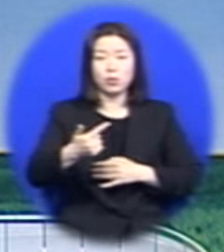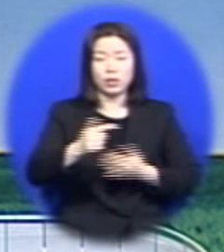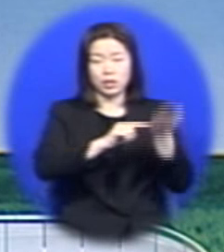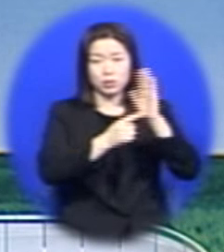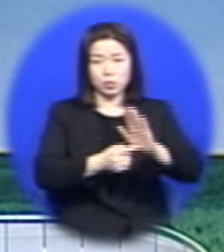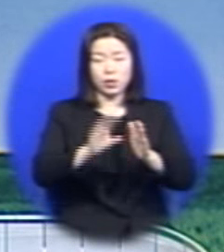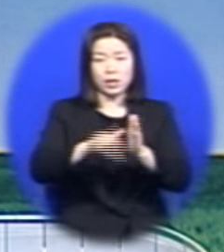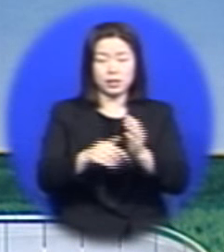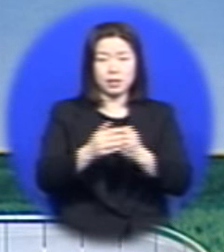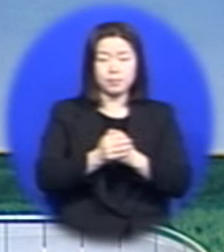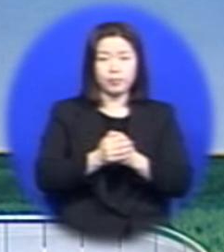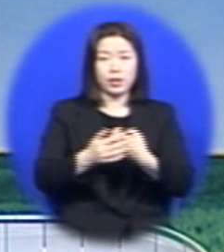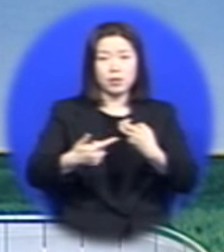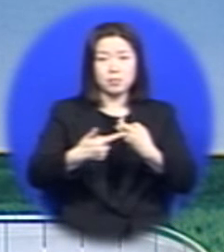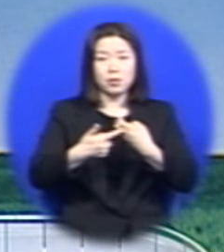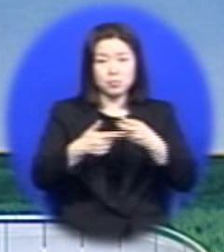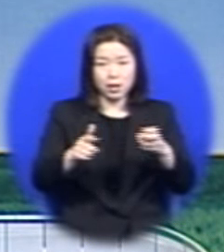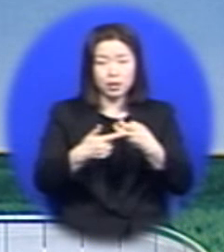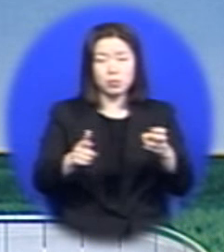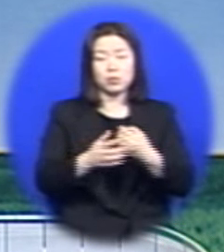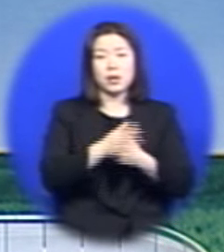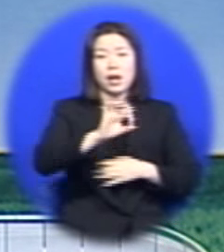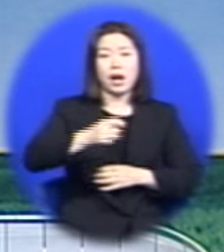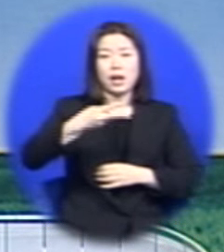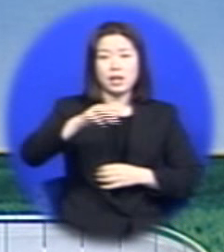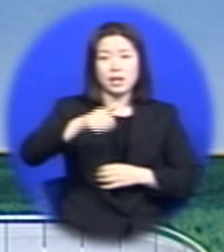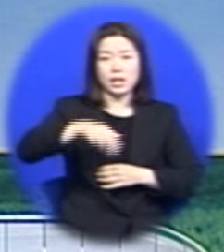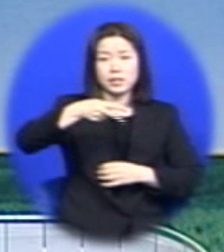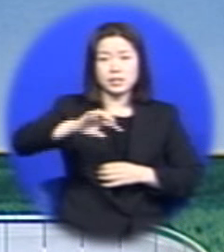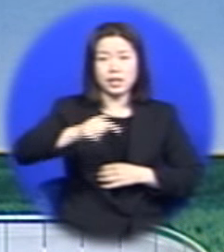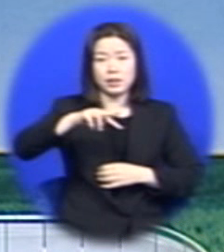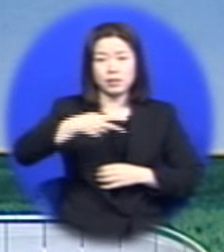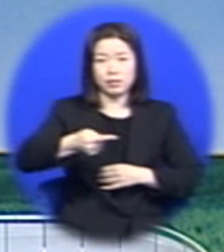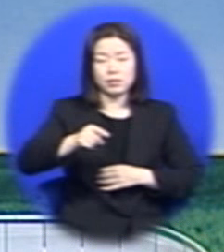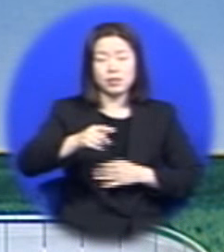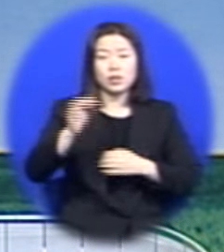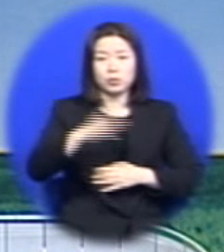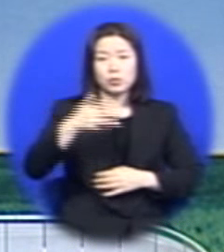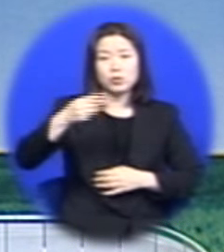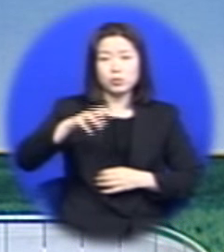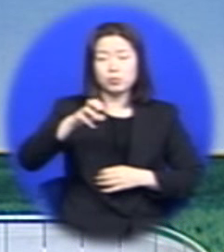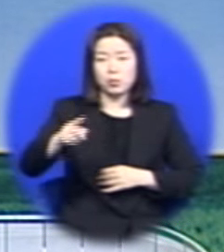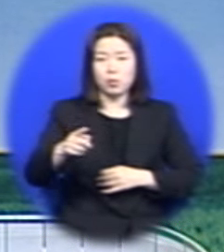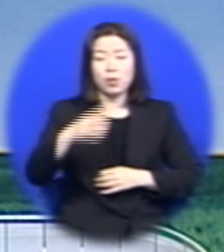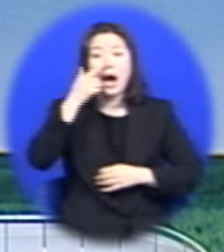15장 21절에 마침 알렉산더와 루포의 아버지인 구레네 사람 시몬이라고